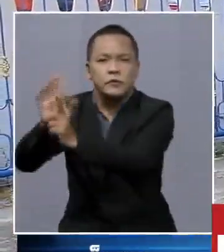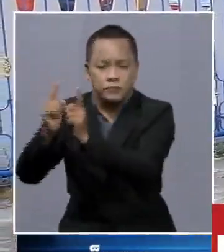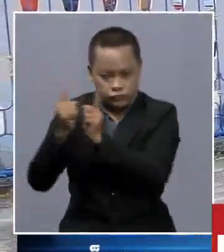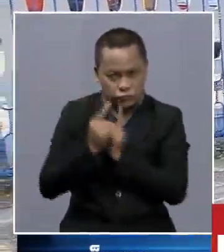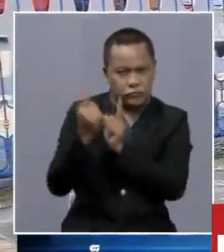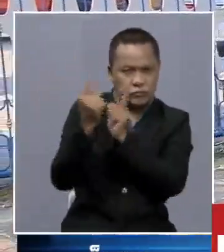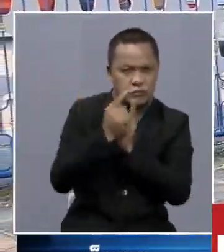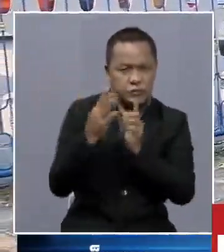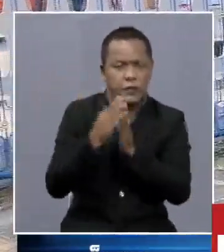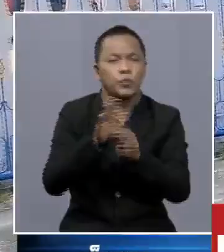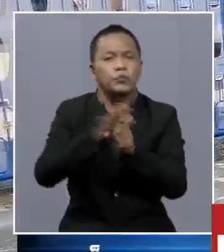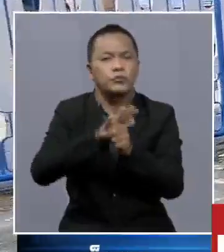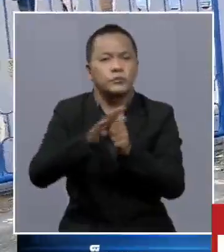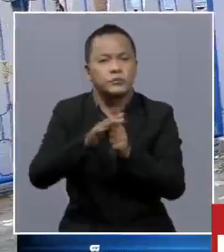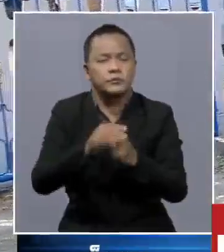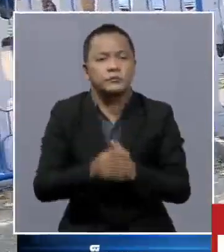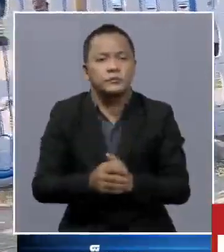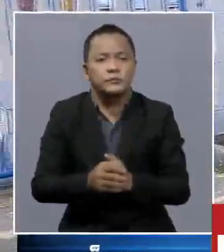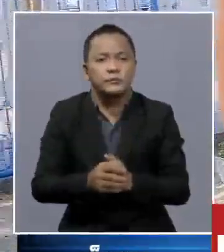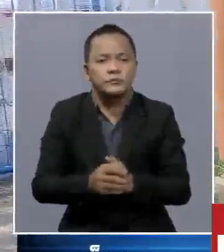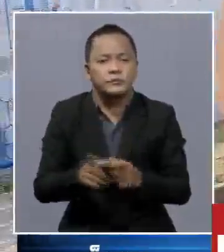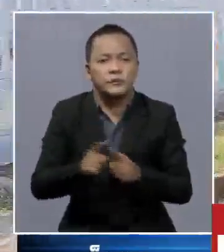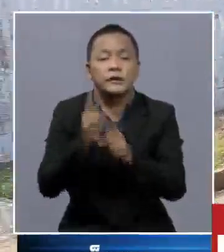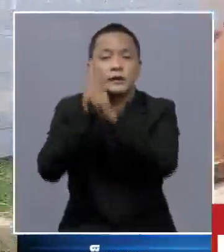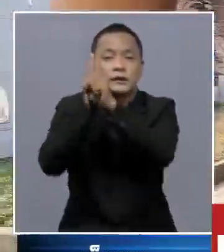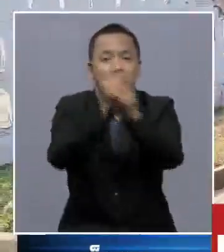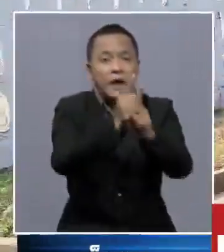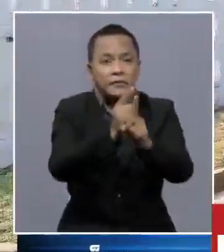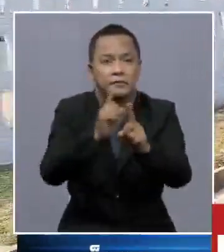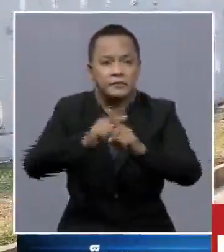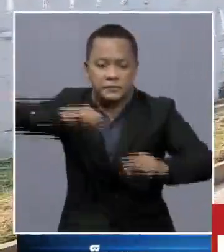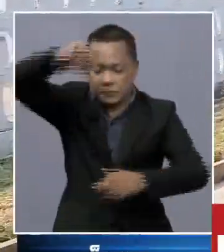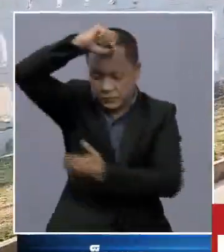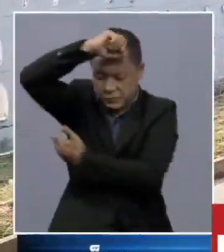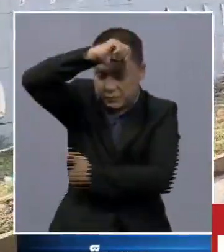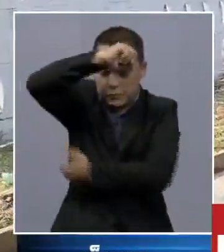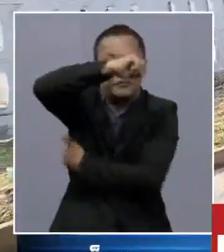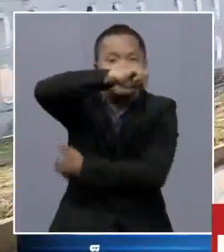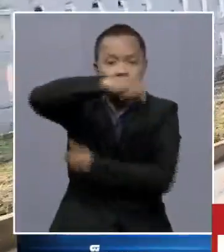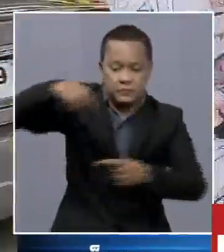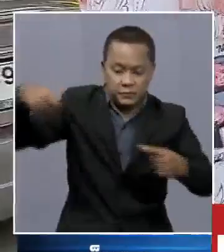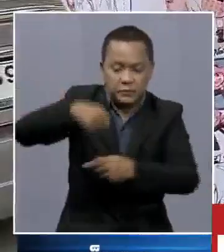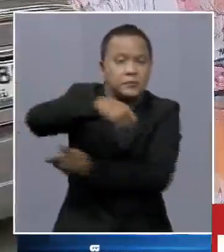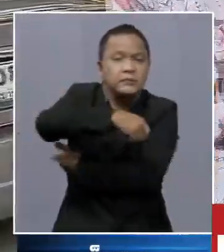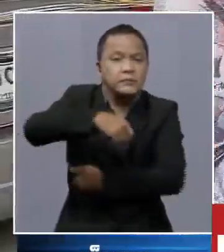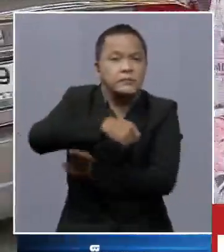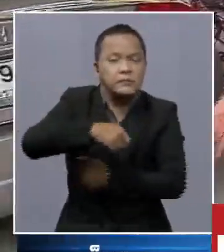จพึกโน้ Ltd